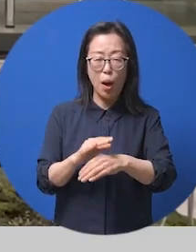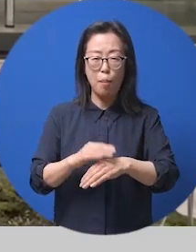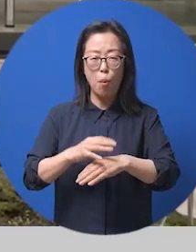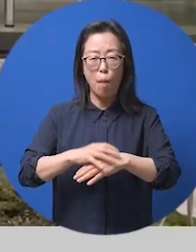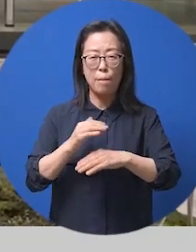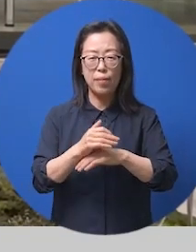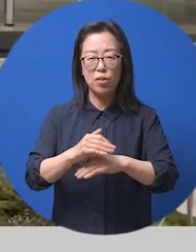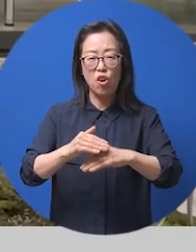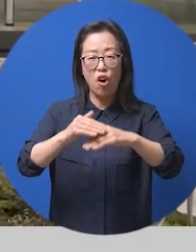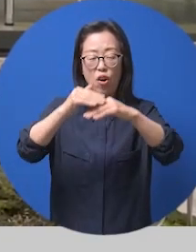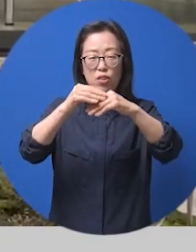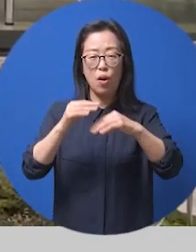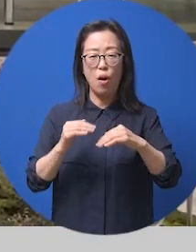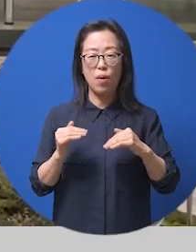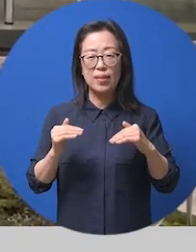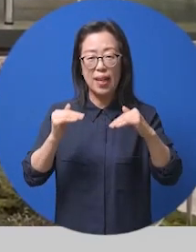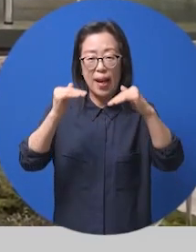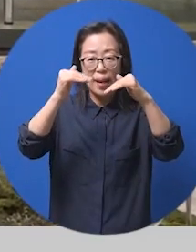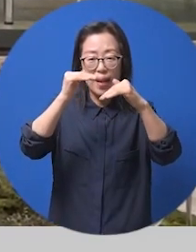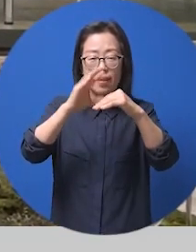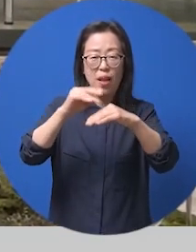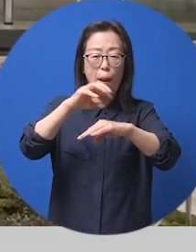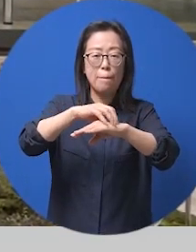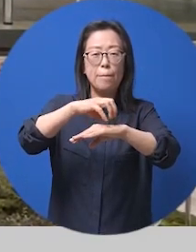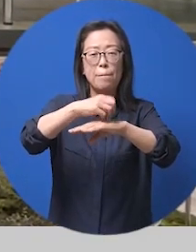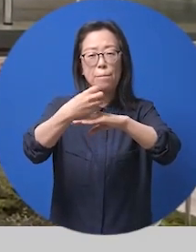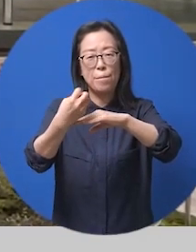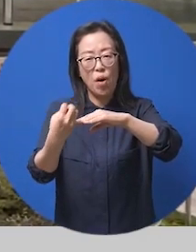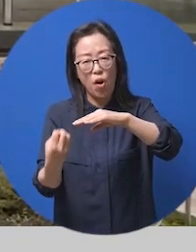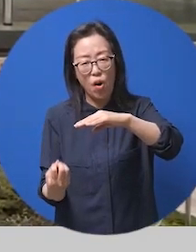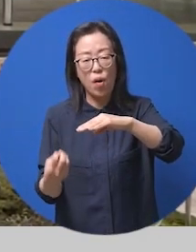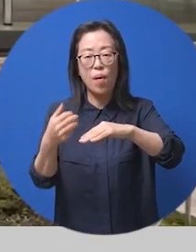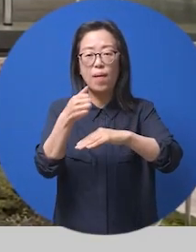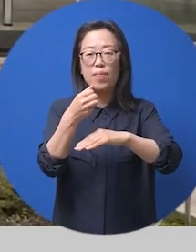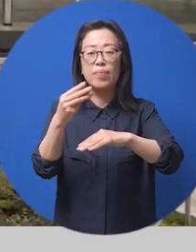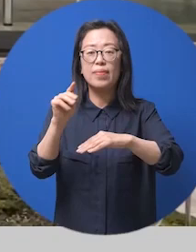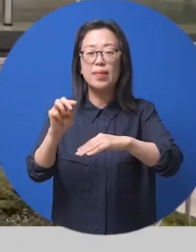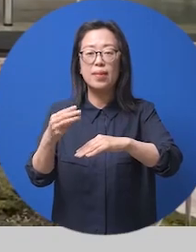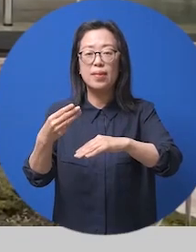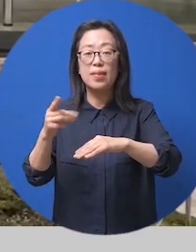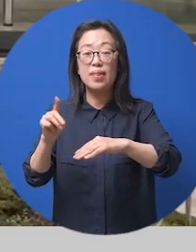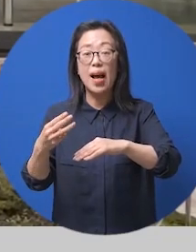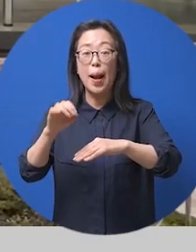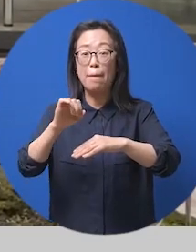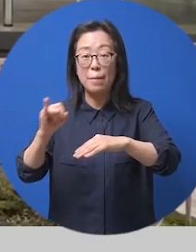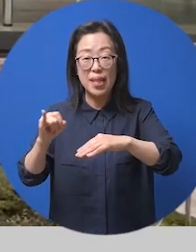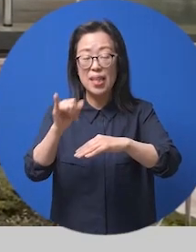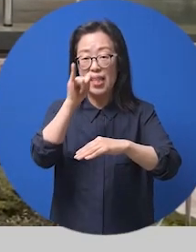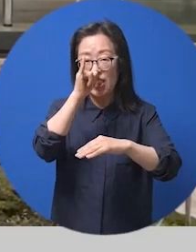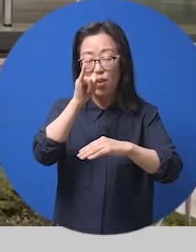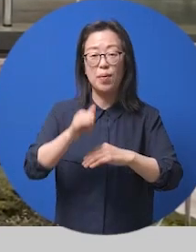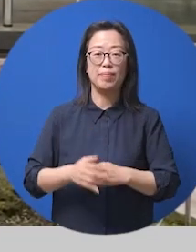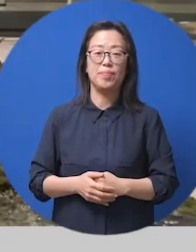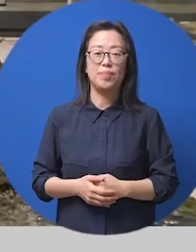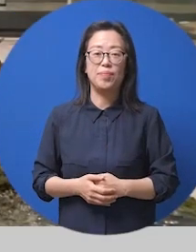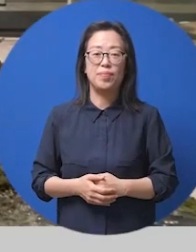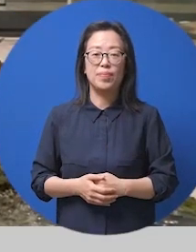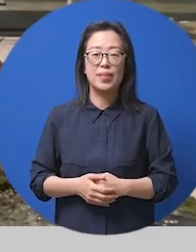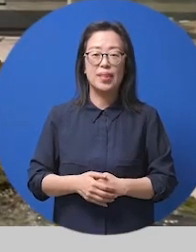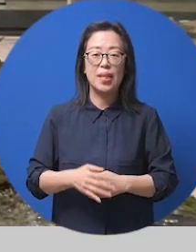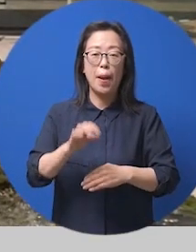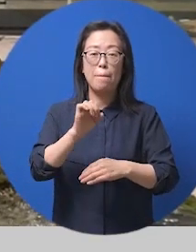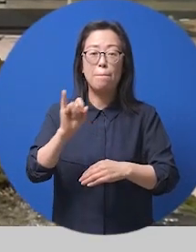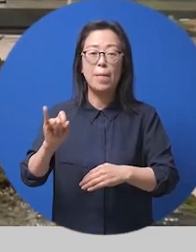커짐에 따라서 함께 커지지 않기 때문에 겉의 껍질을 벗는 탈피 과정을 함께 거치는 것이 특징입니다.